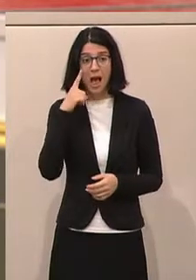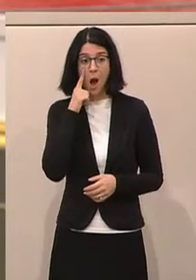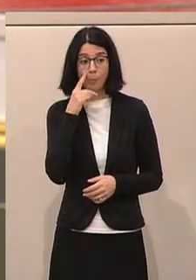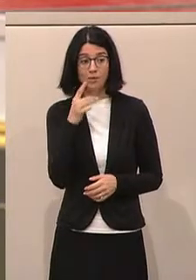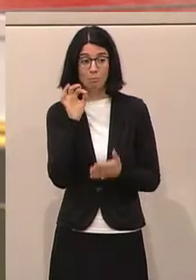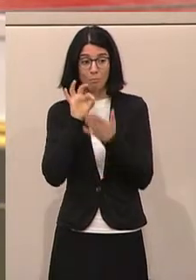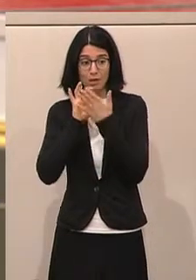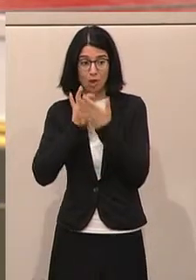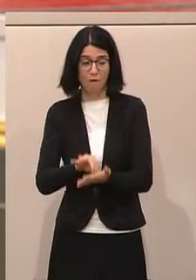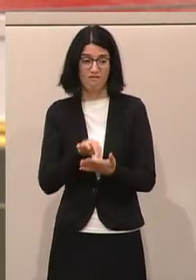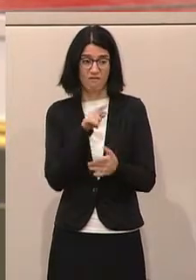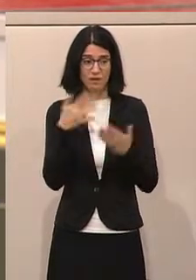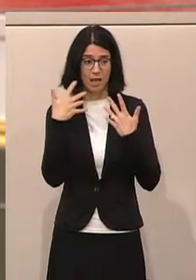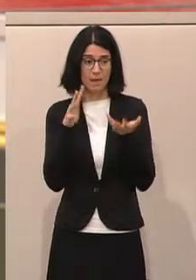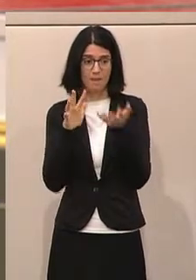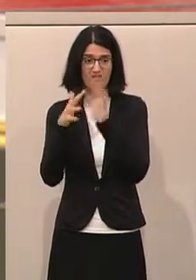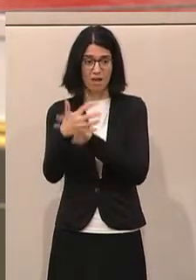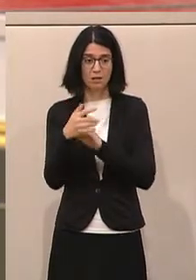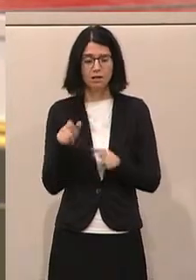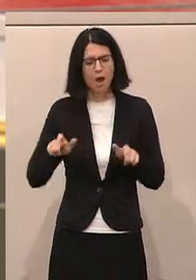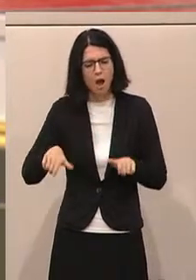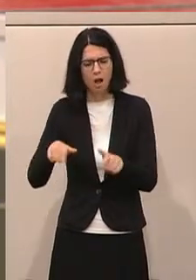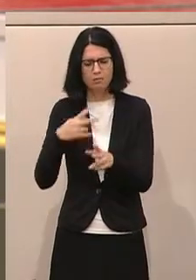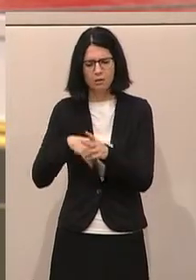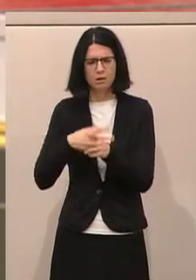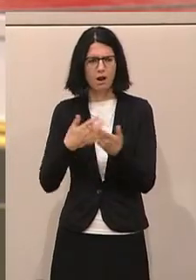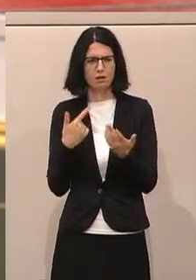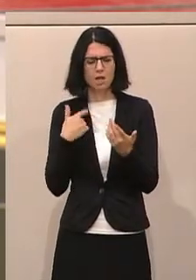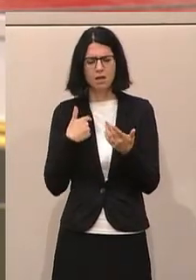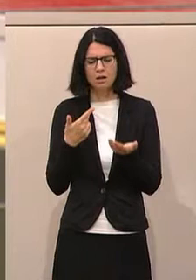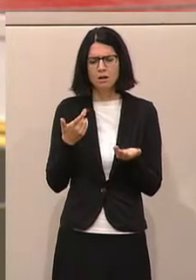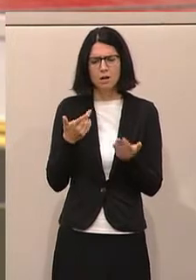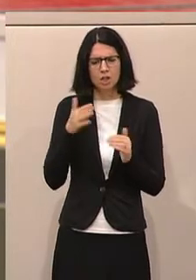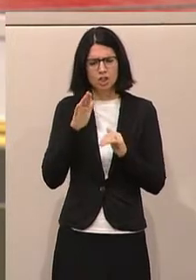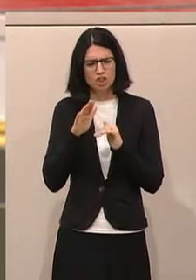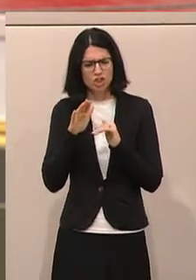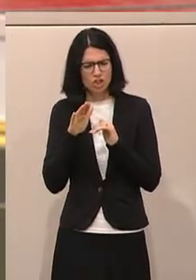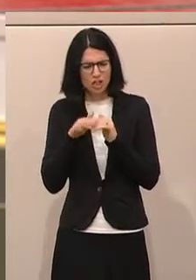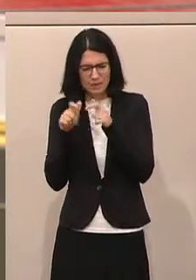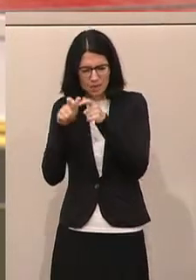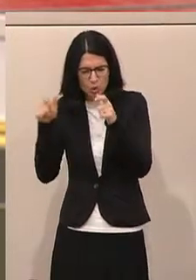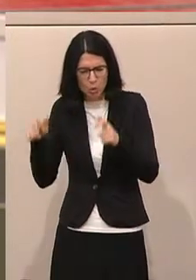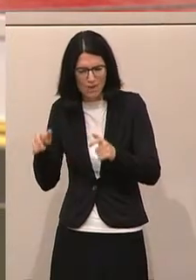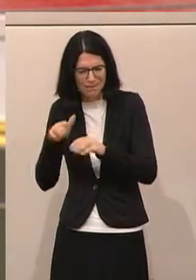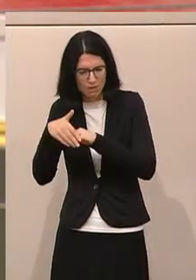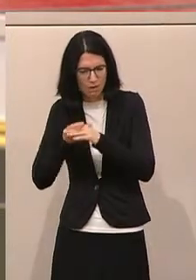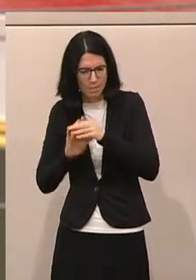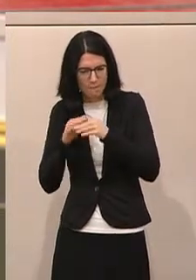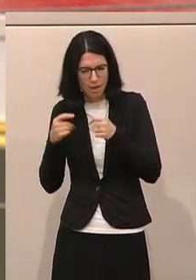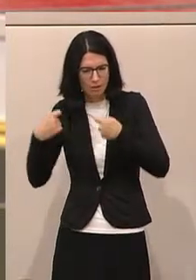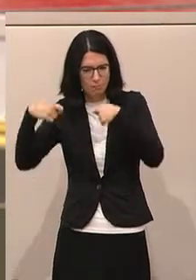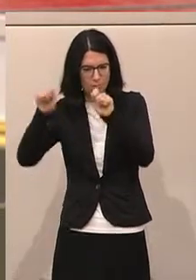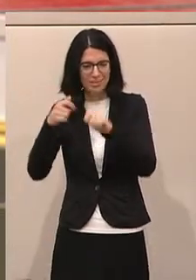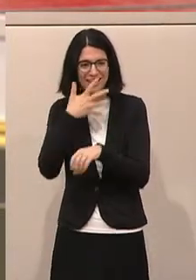Hauptbetroffenen des Klimawandels sind? Personen, alte, kranke, die in schlecht isolierten, zum Teil Gemeindebauten leben, die von